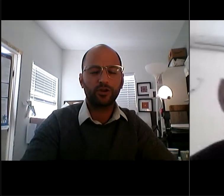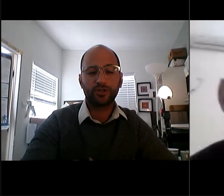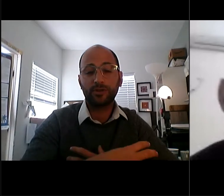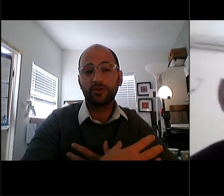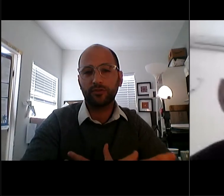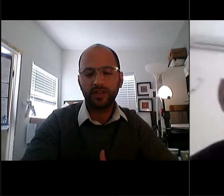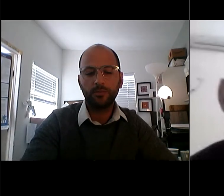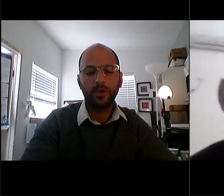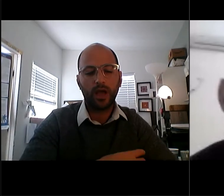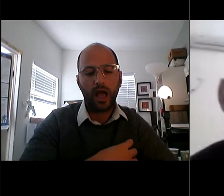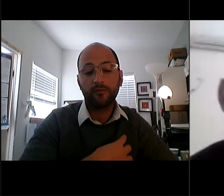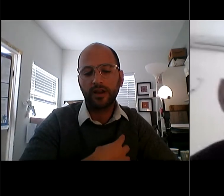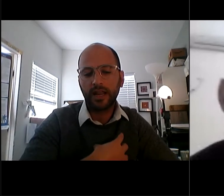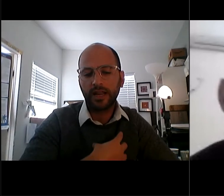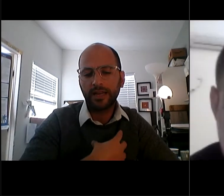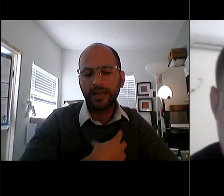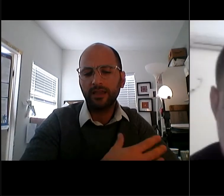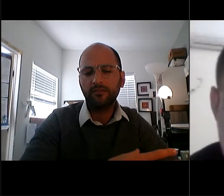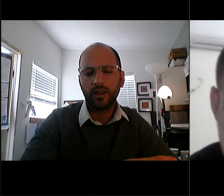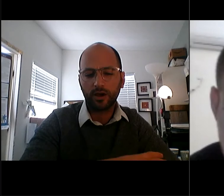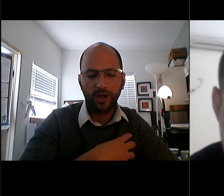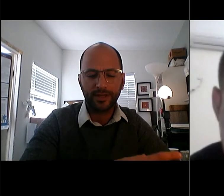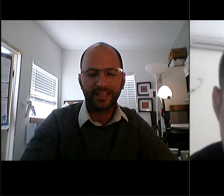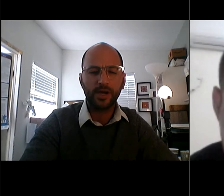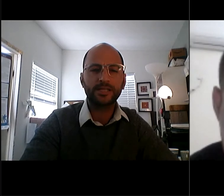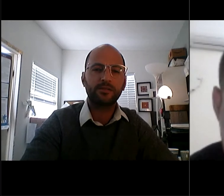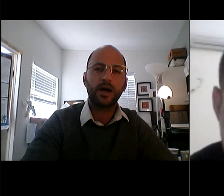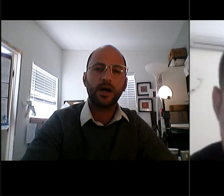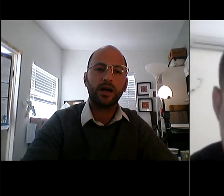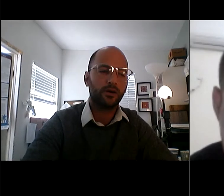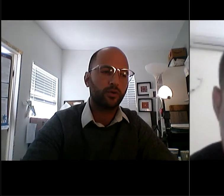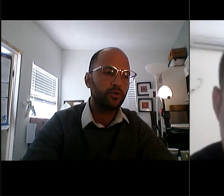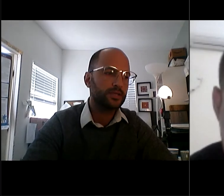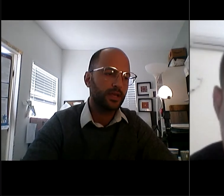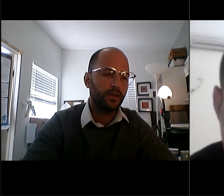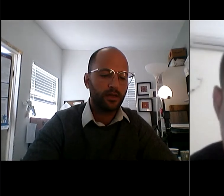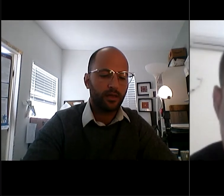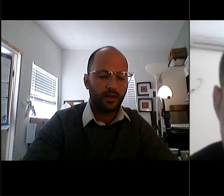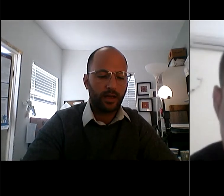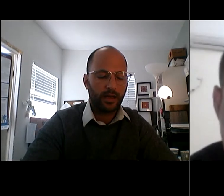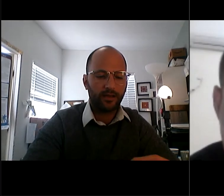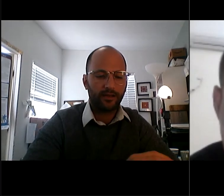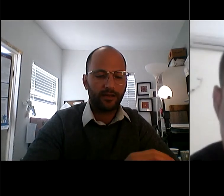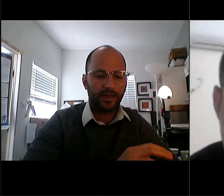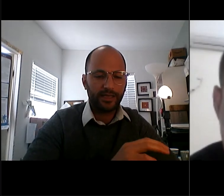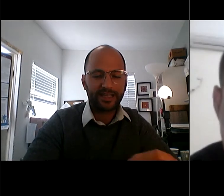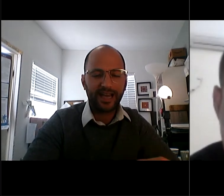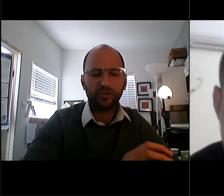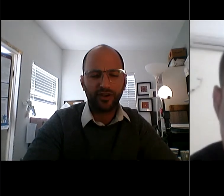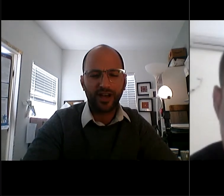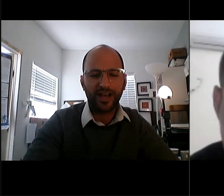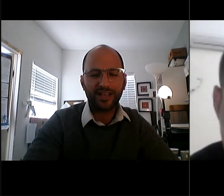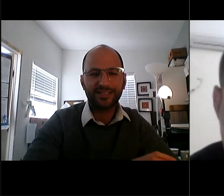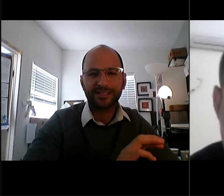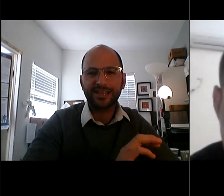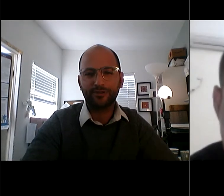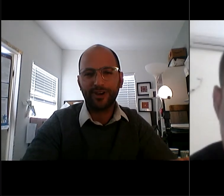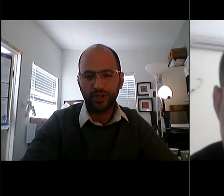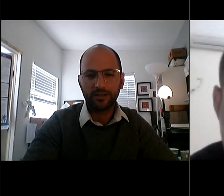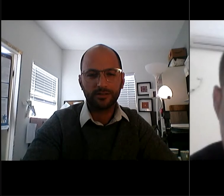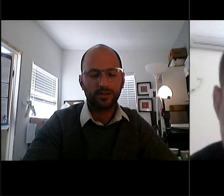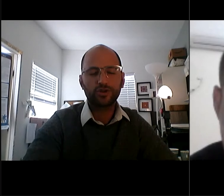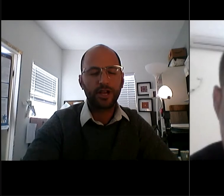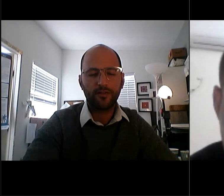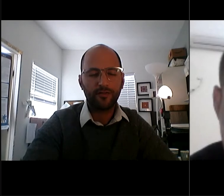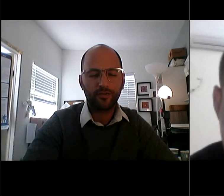אתם רוצים כאילו אזורים טובים, אבל אני, ואנחנו גם נדבר על זה במהלך הקורס, עסקה טובה זה עסקה